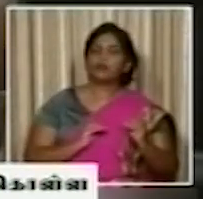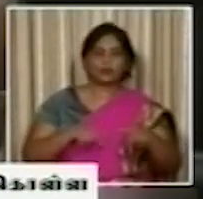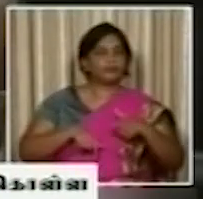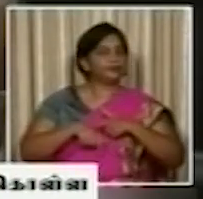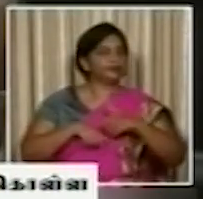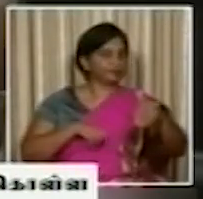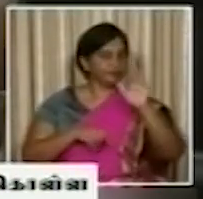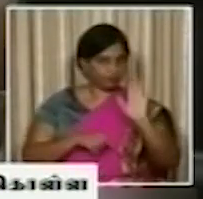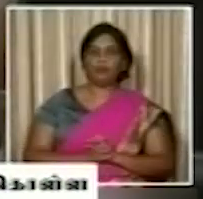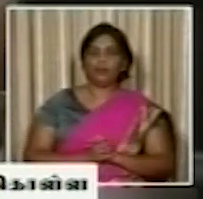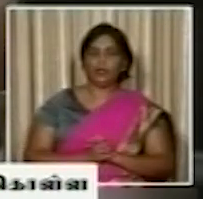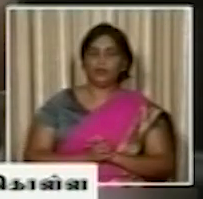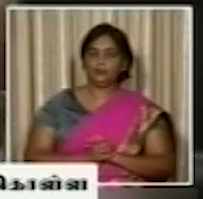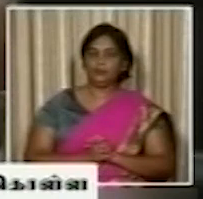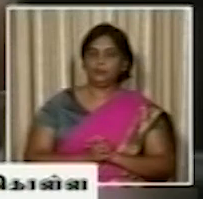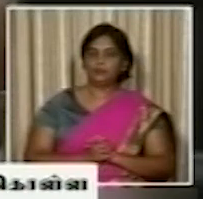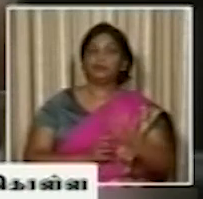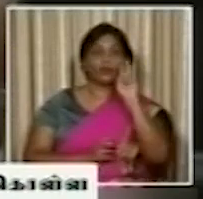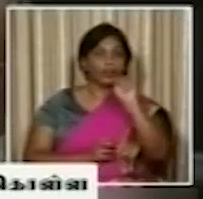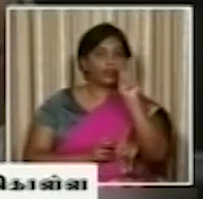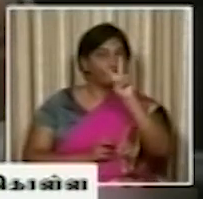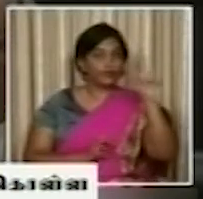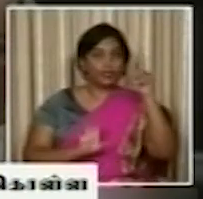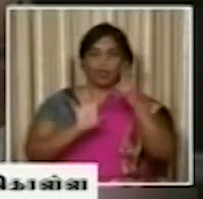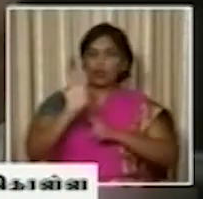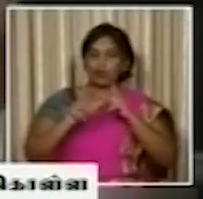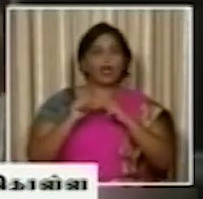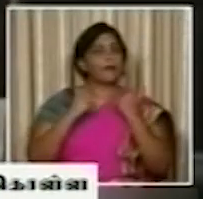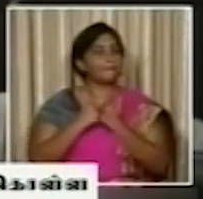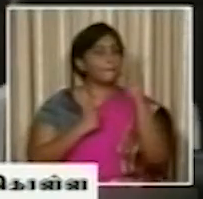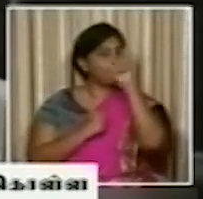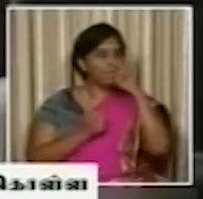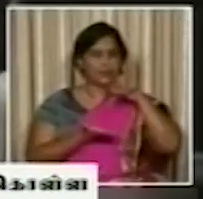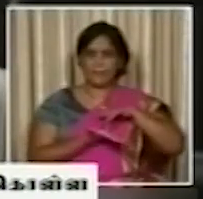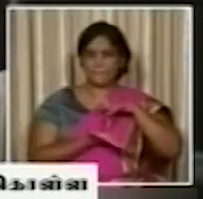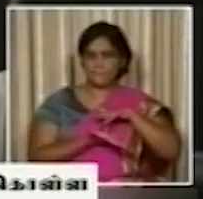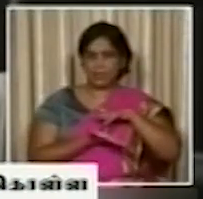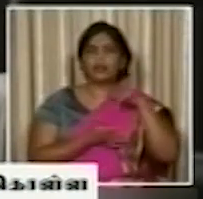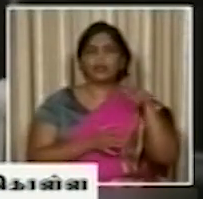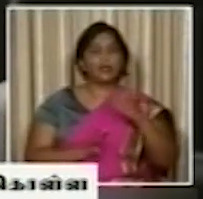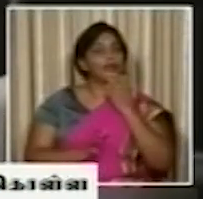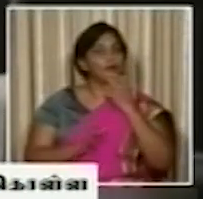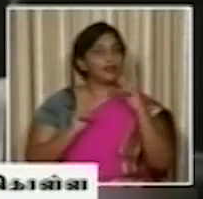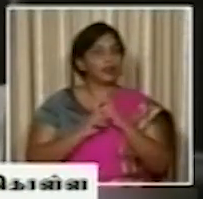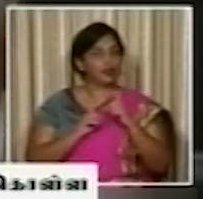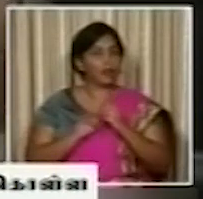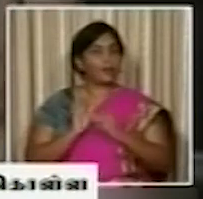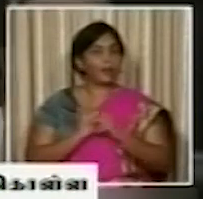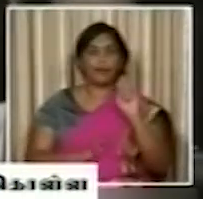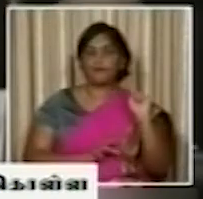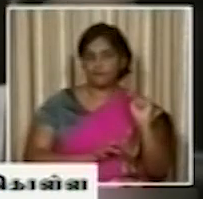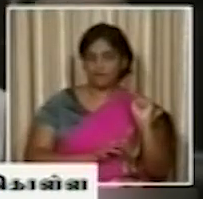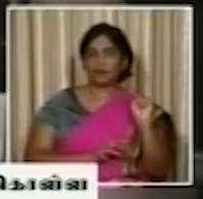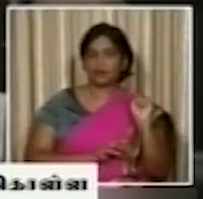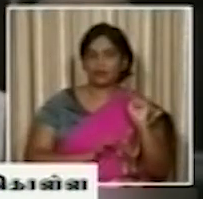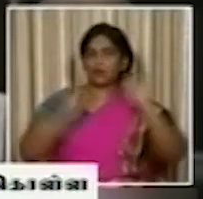கடந்த ஆண்டு முதன்மை கணக்கில் உபரி தொகையை பெற முடிந்தது. இதனால் 3-4 ஆண்டுகளாக அரசுக்கு சேவை வழங்கிய ஒப்பந்தக்காரர்களுக்கு அனைத்து நிலுவைத்